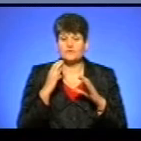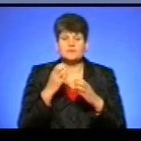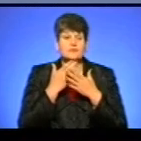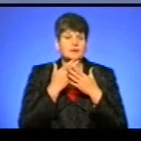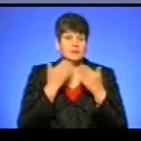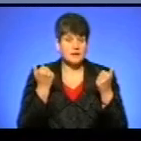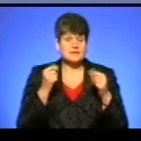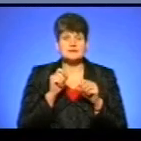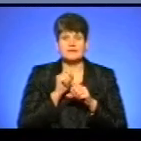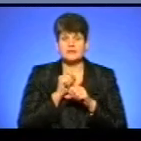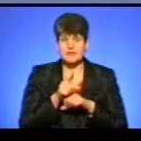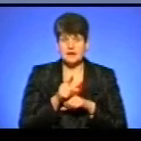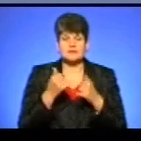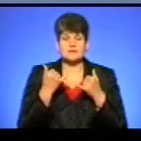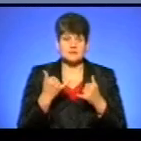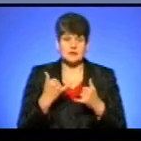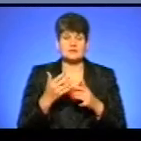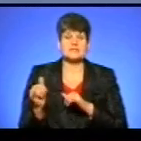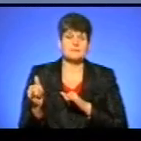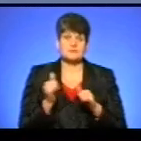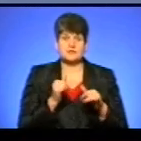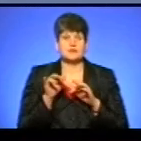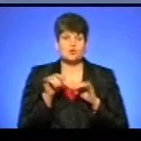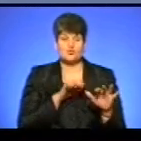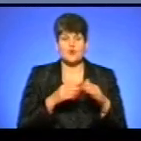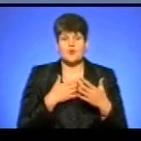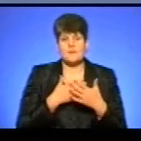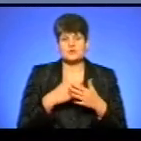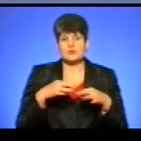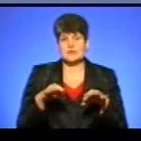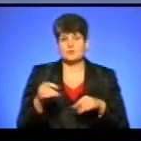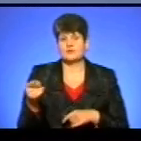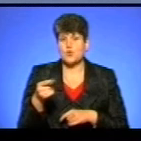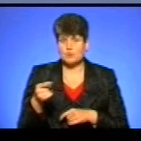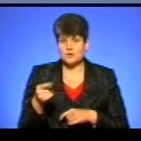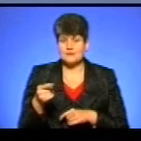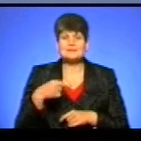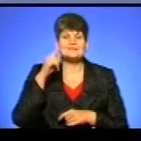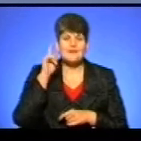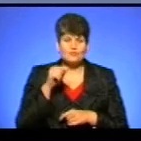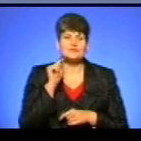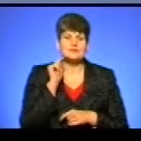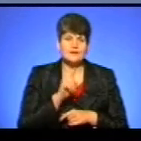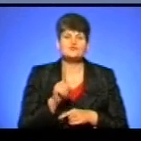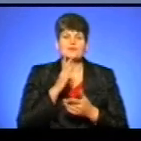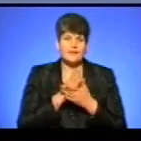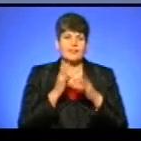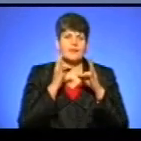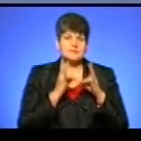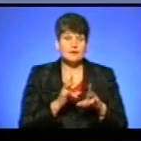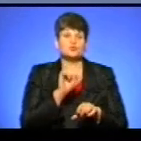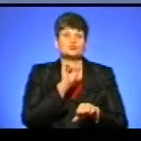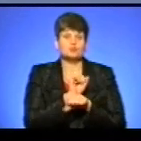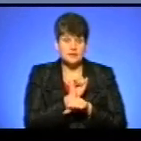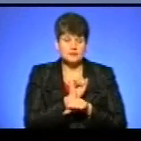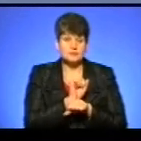завдання сьогодні нас, як органи місцевого самоврядування, забезпечити рух громадського транспорту в Тернополі. Знаючи те, що є небезпека, що він просто зупиниться,